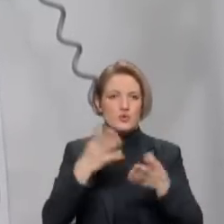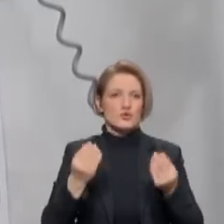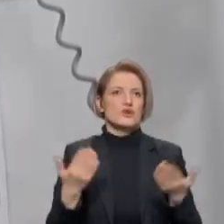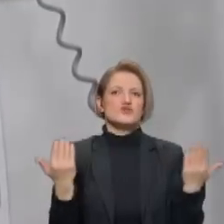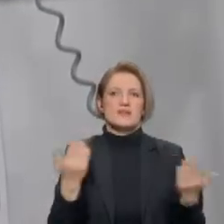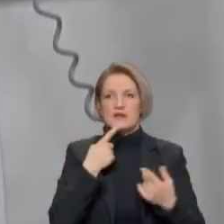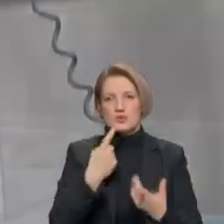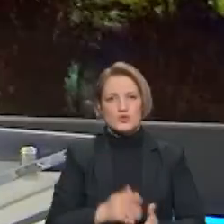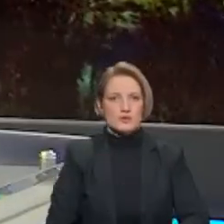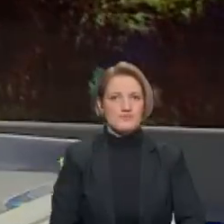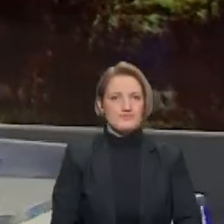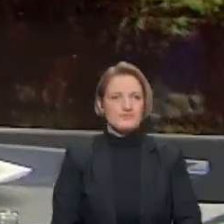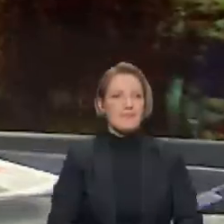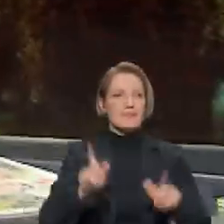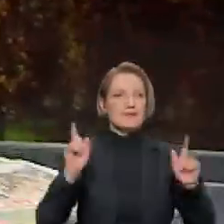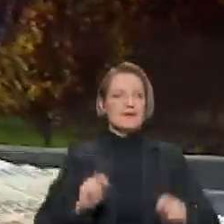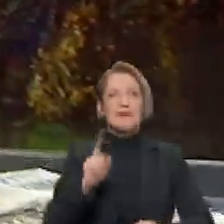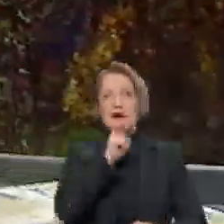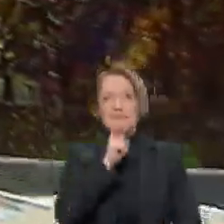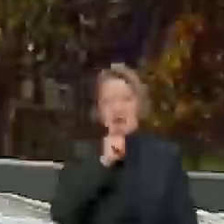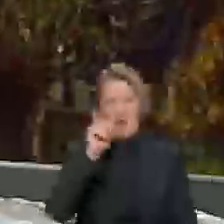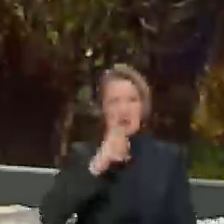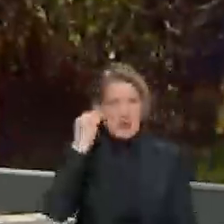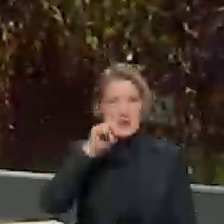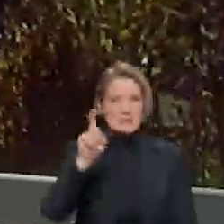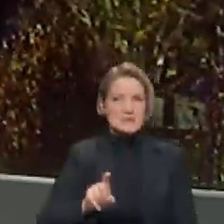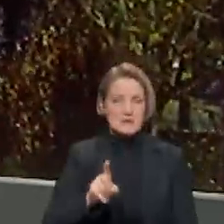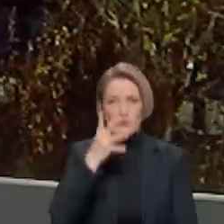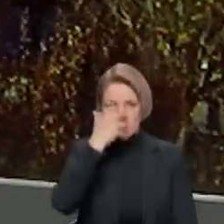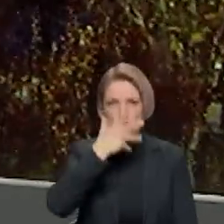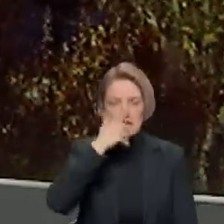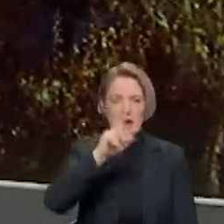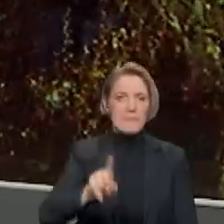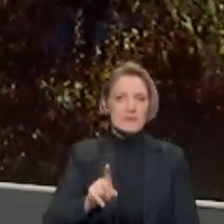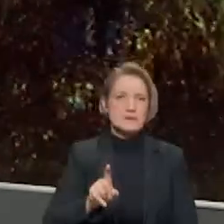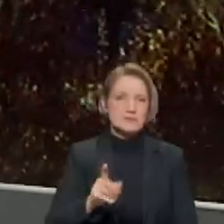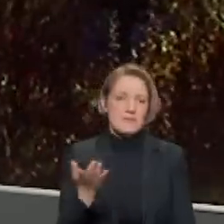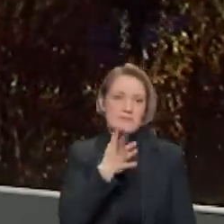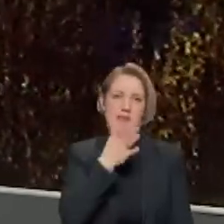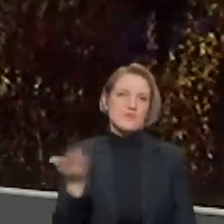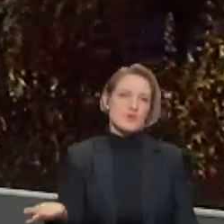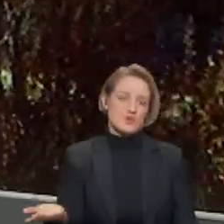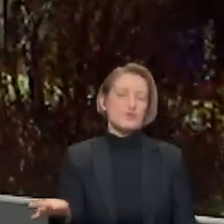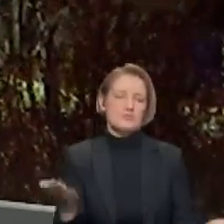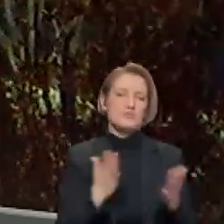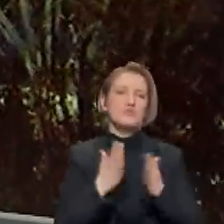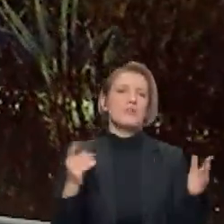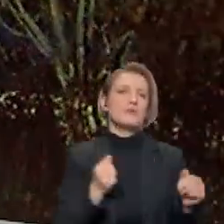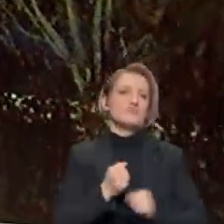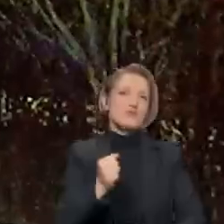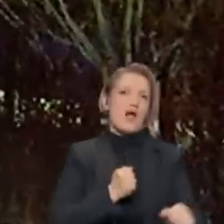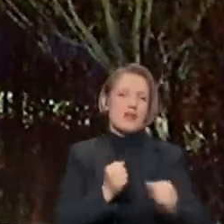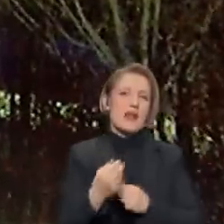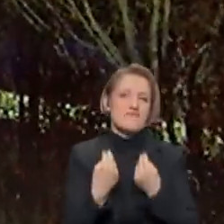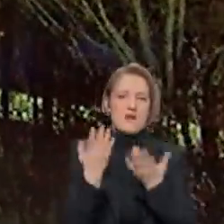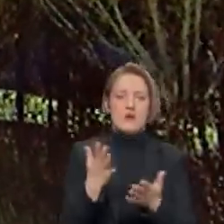diyoruz. Yaptıkları hatayı anlarlar mı? Utanırlar mı? Bilemiyoruz. Ama büyük bir mücadele